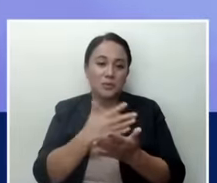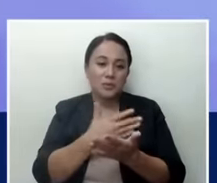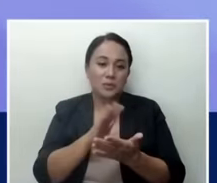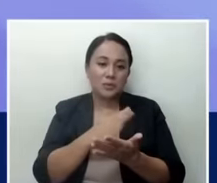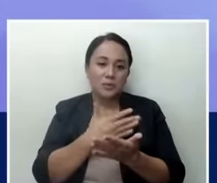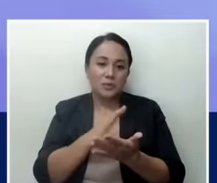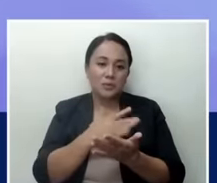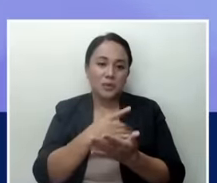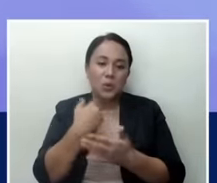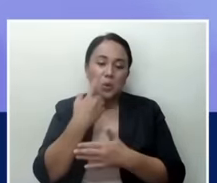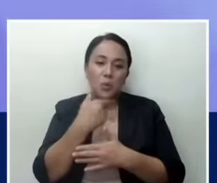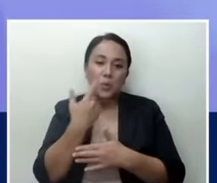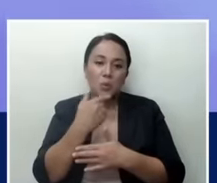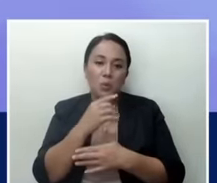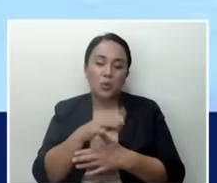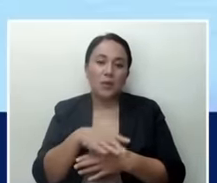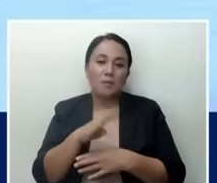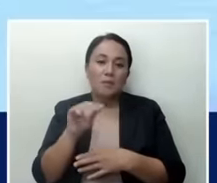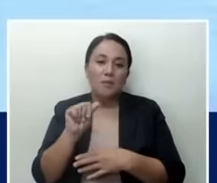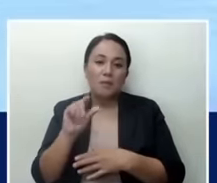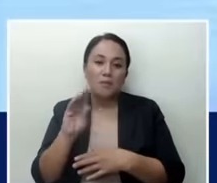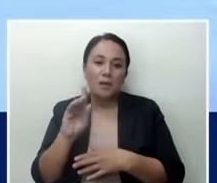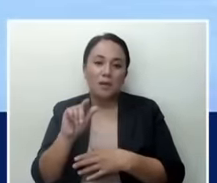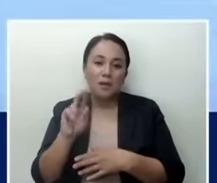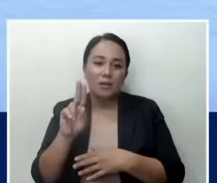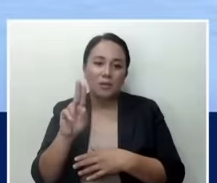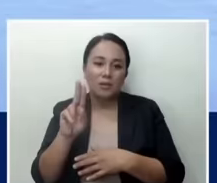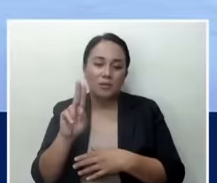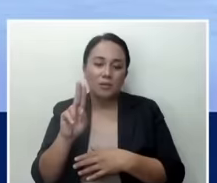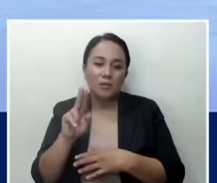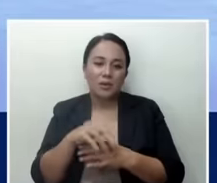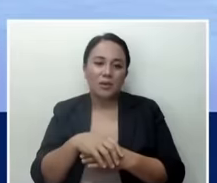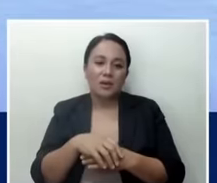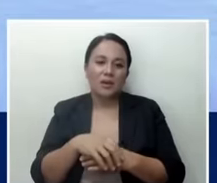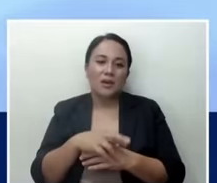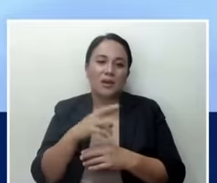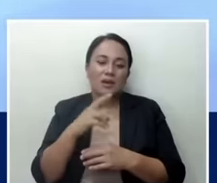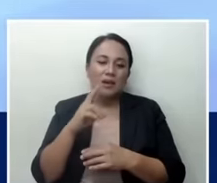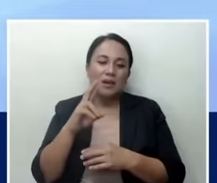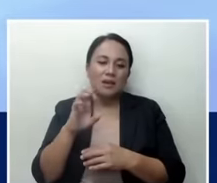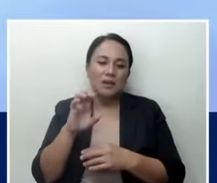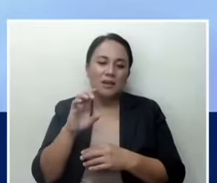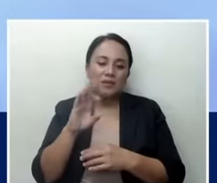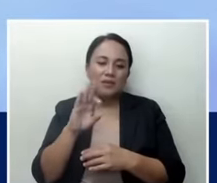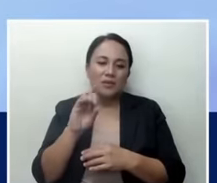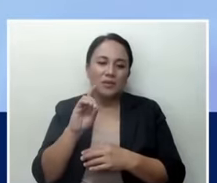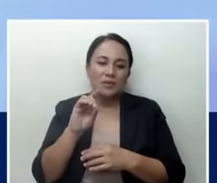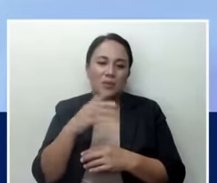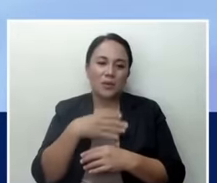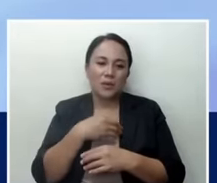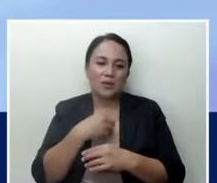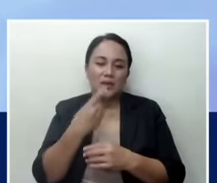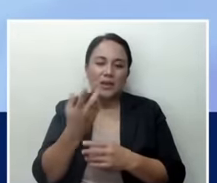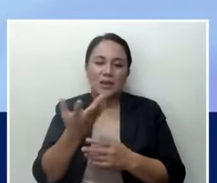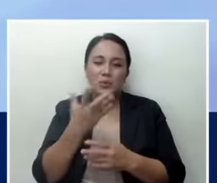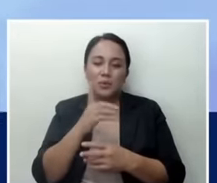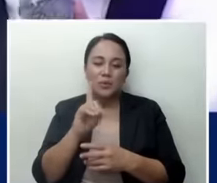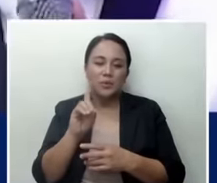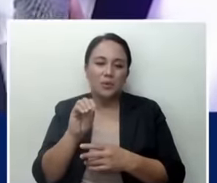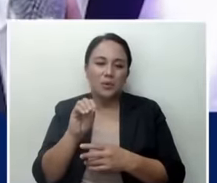yumaong komedyanteng sina Babalu, Red Ford White, at si King of Comedy